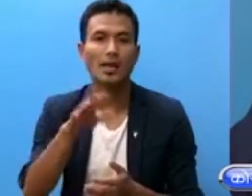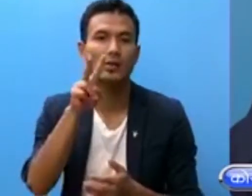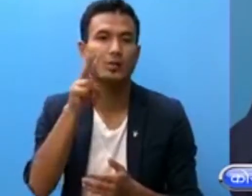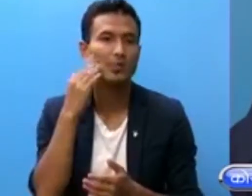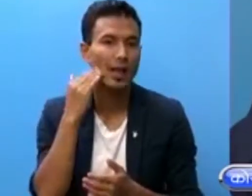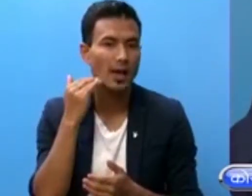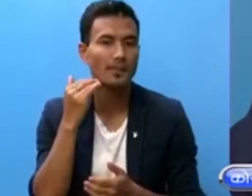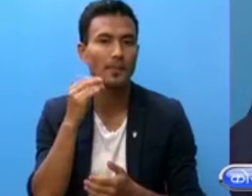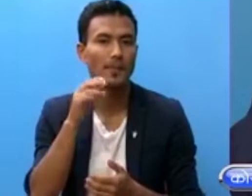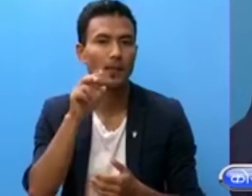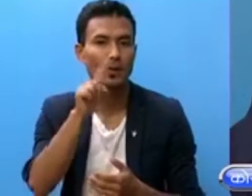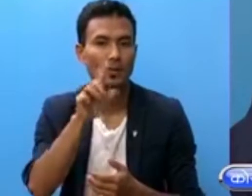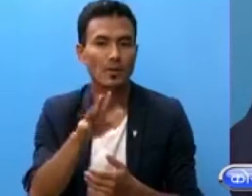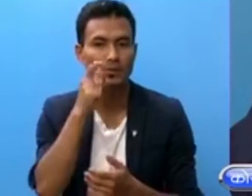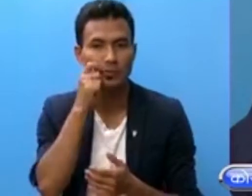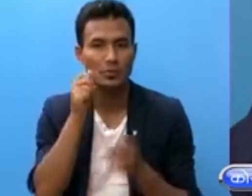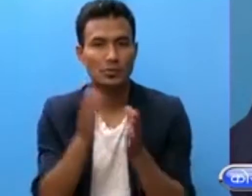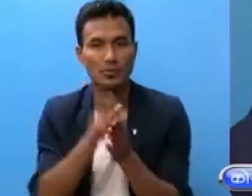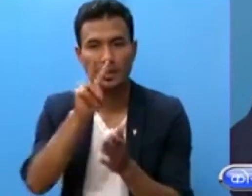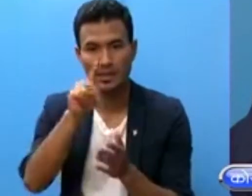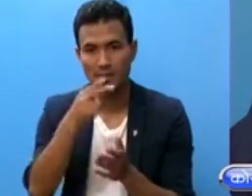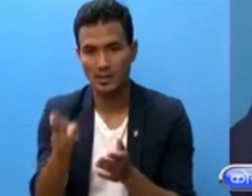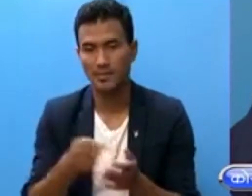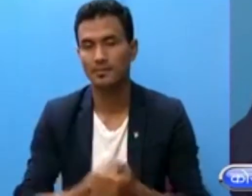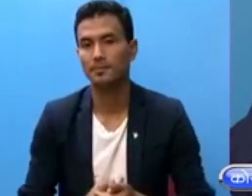2 महिला र 19 पुरुष गरी 21,